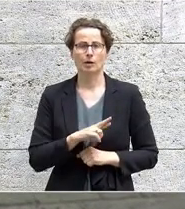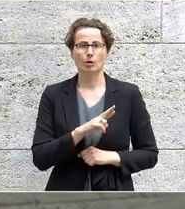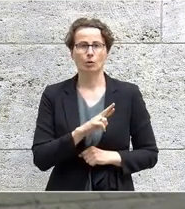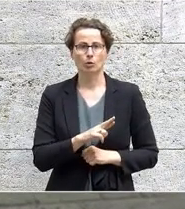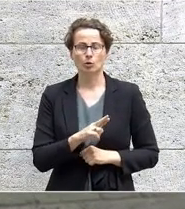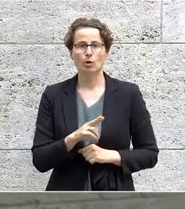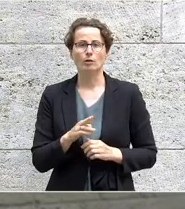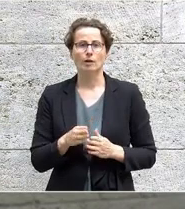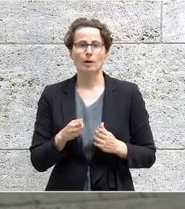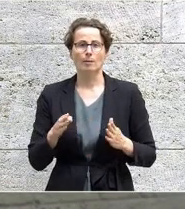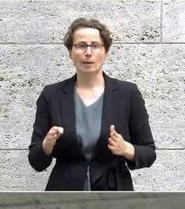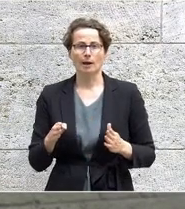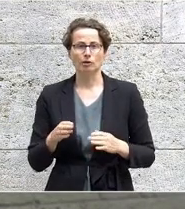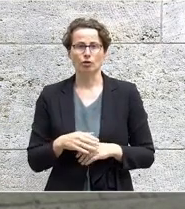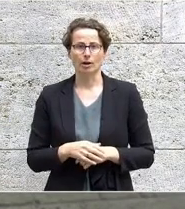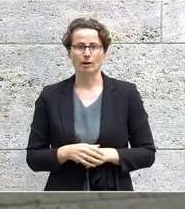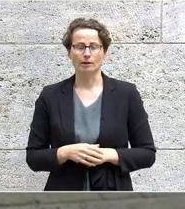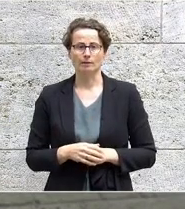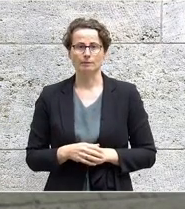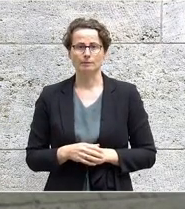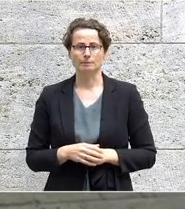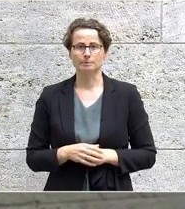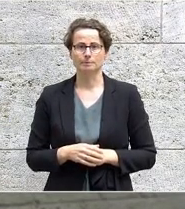Rudolf Breitscheid,